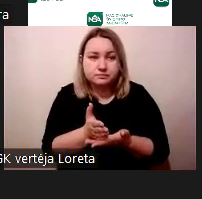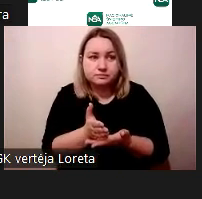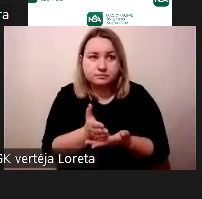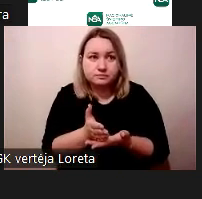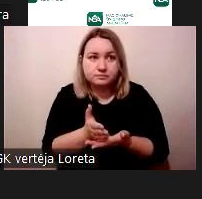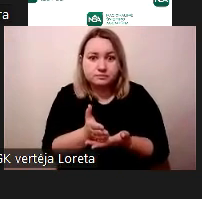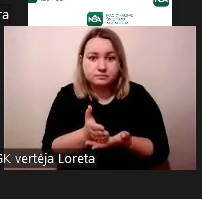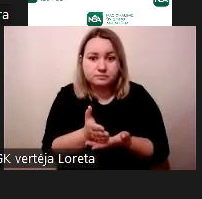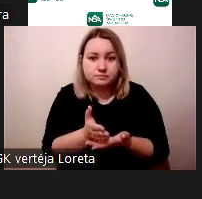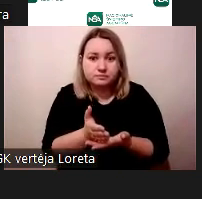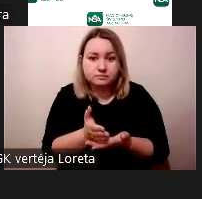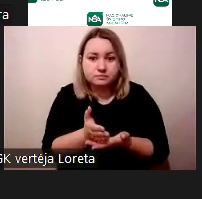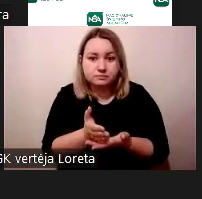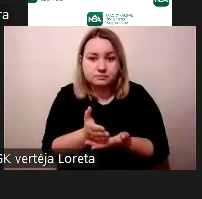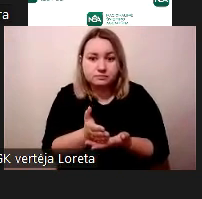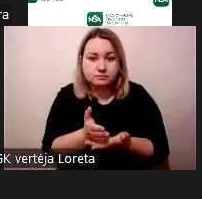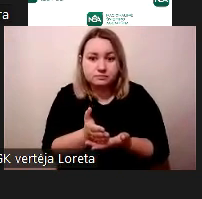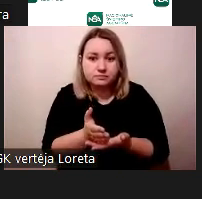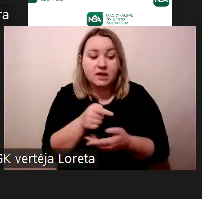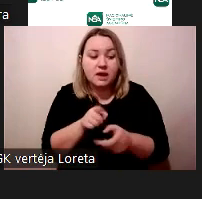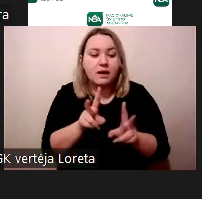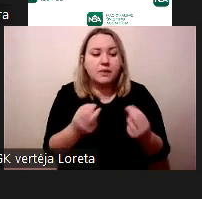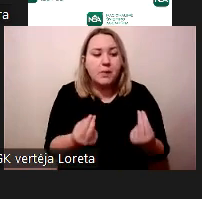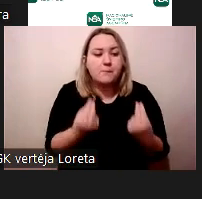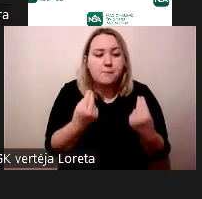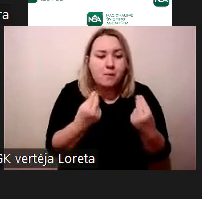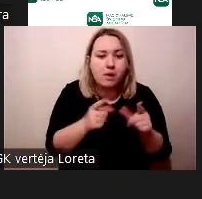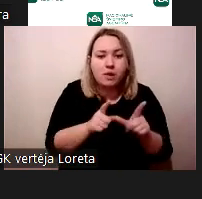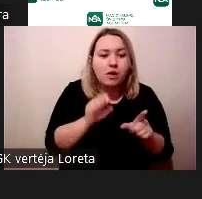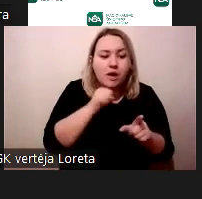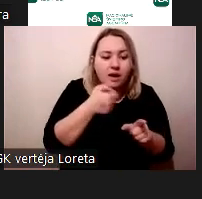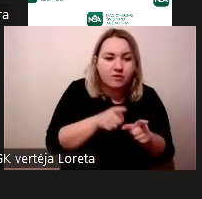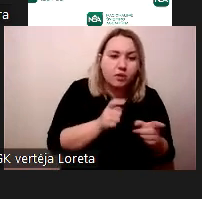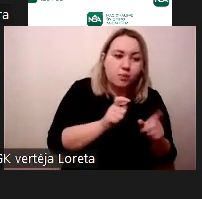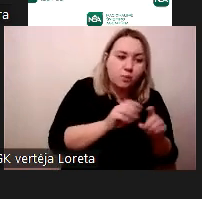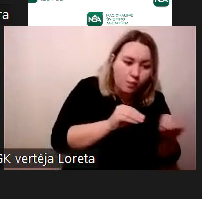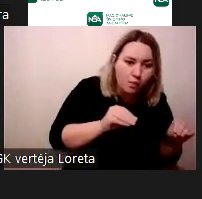užduoda, ką pamokoje veikia mokytojas ir mokiniai.